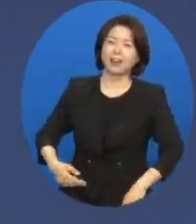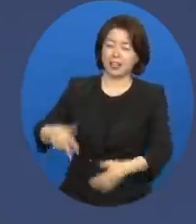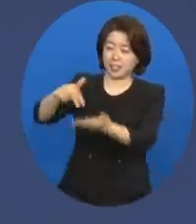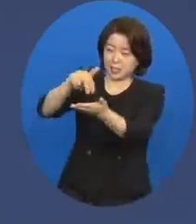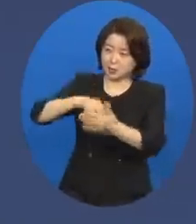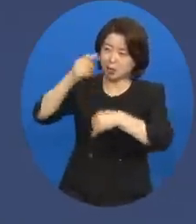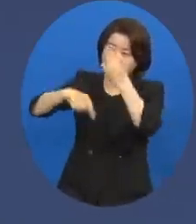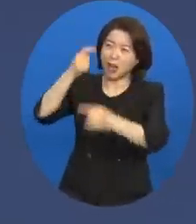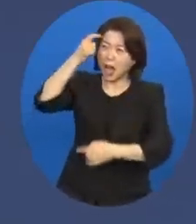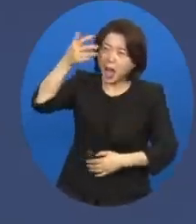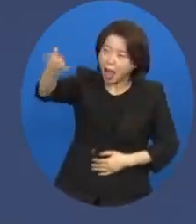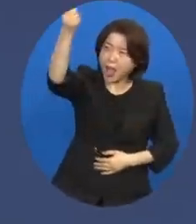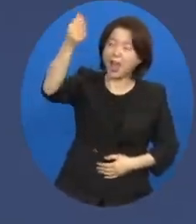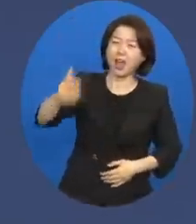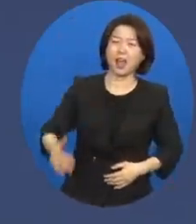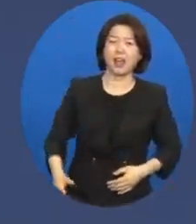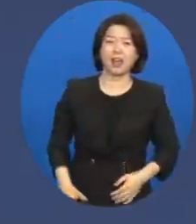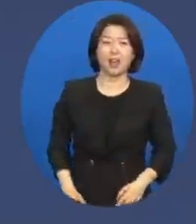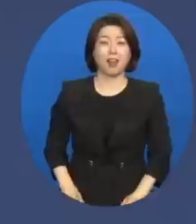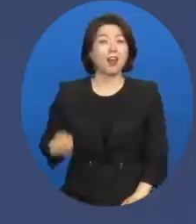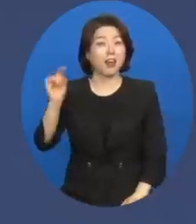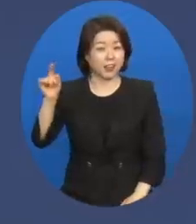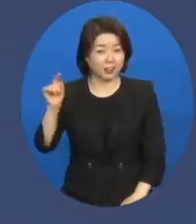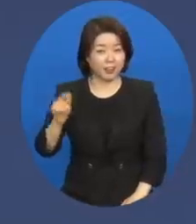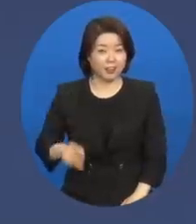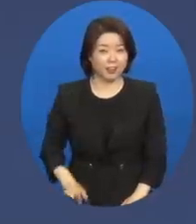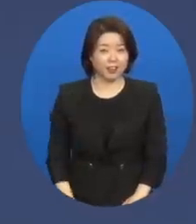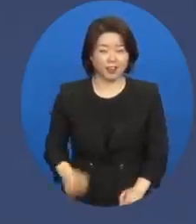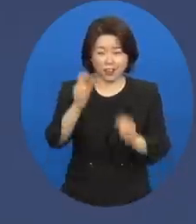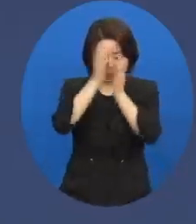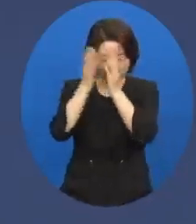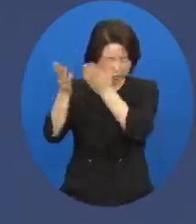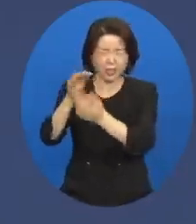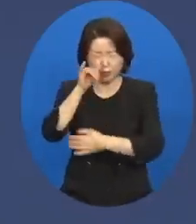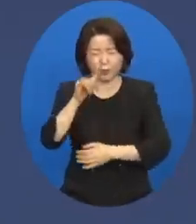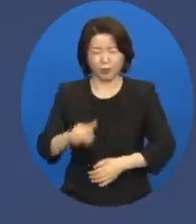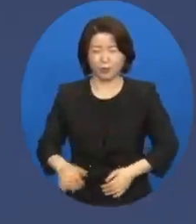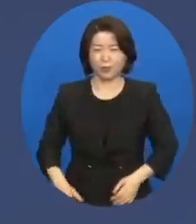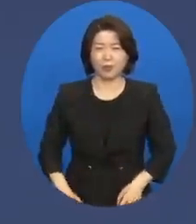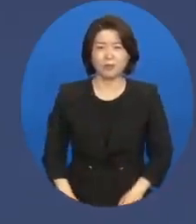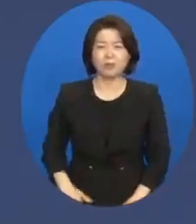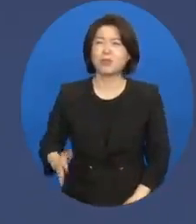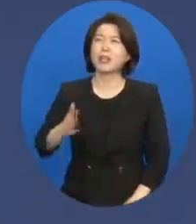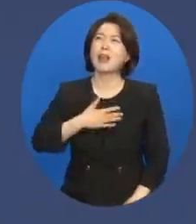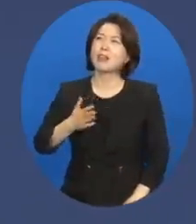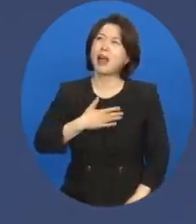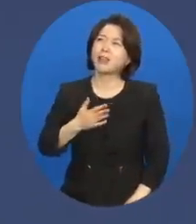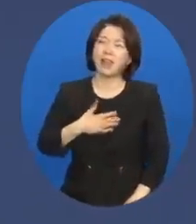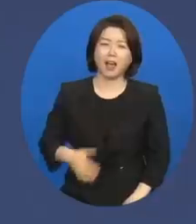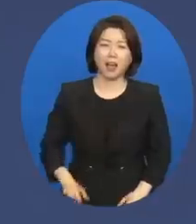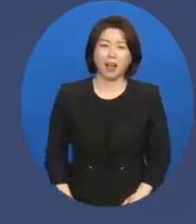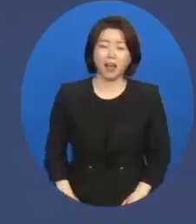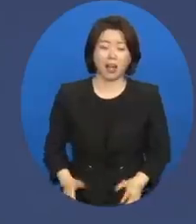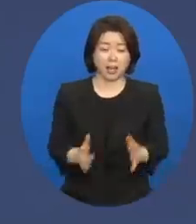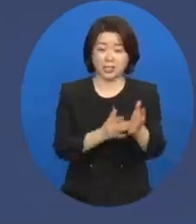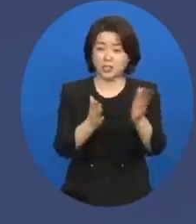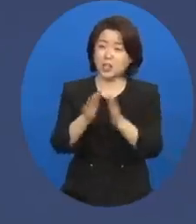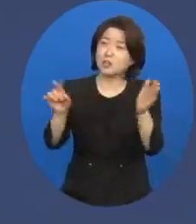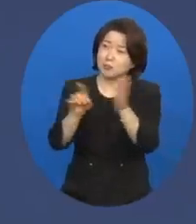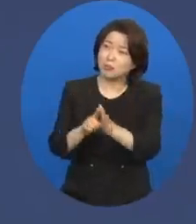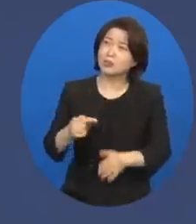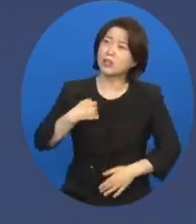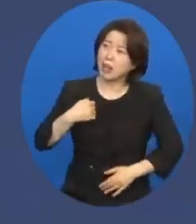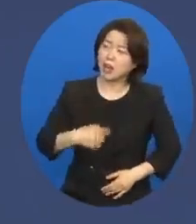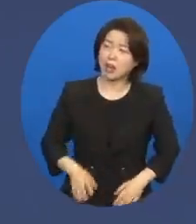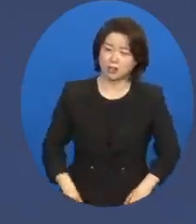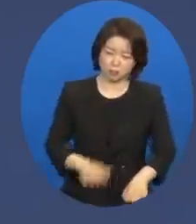입장을 바꿔놓고 생각 좀 하시고 그리 좀 좀 그러시거들랑 좀 날 좀 예수 믿어서 뭐 잘 됐다는 이야기